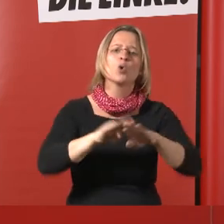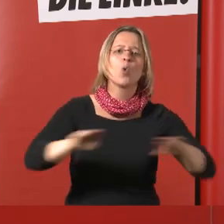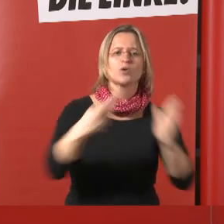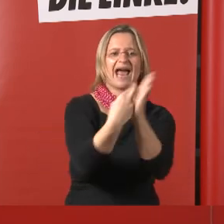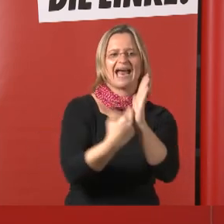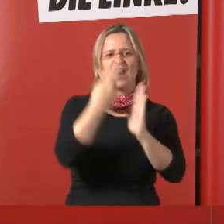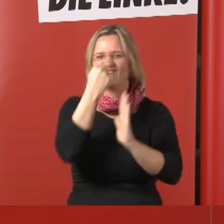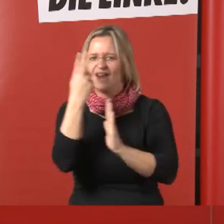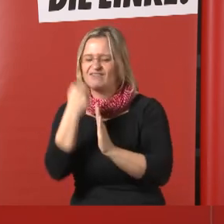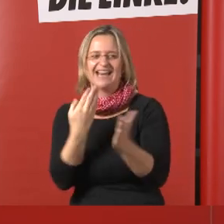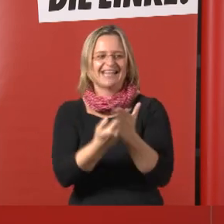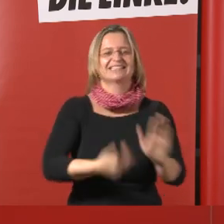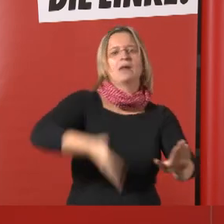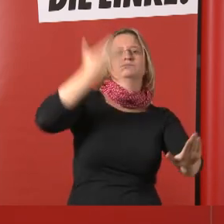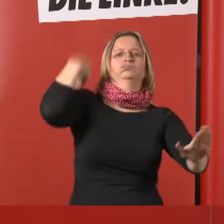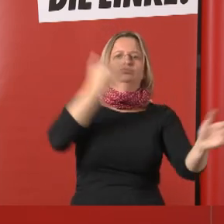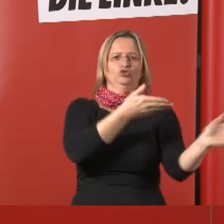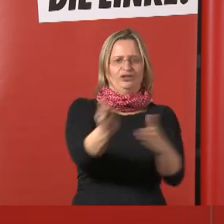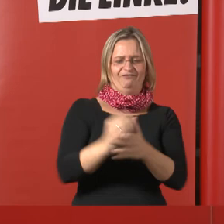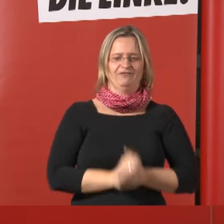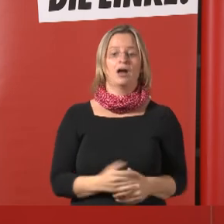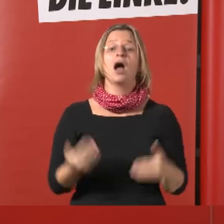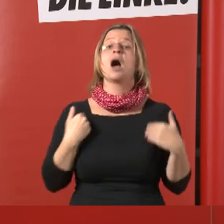Fehlen demokratischer Grundregeln gescheitert.